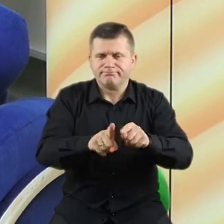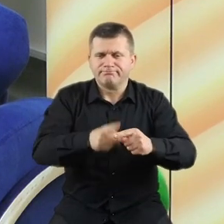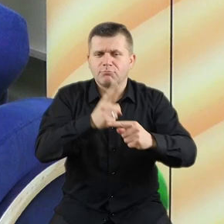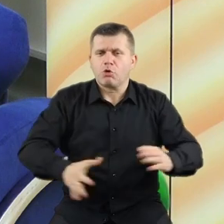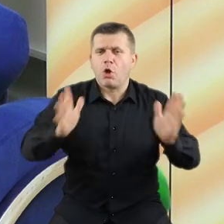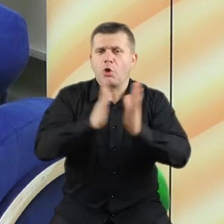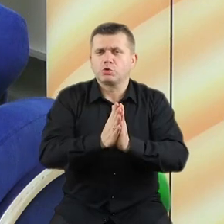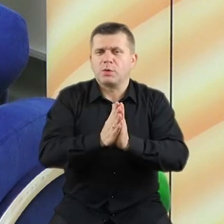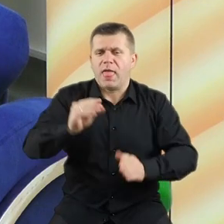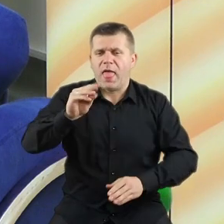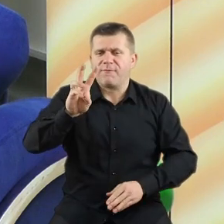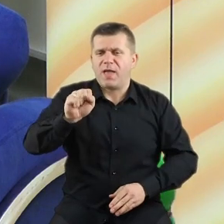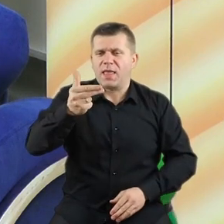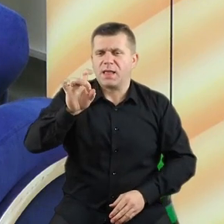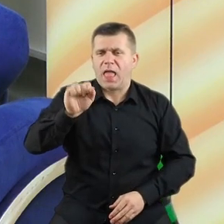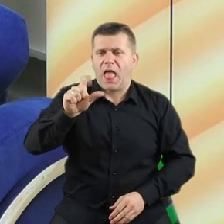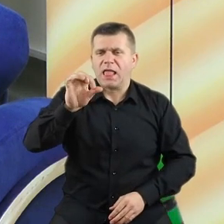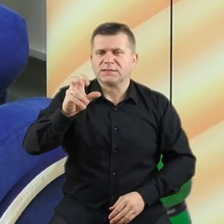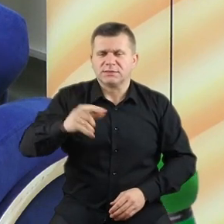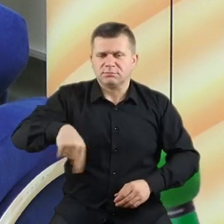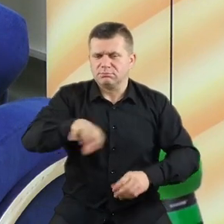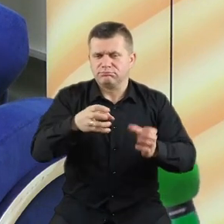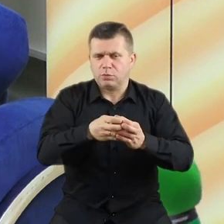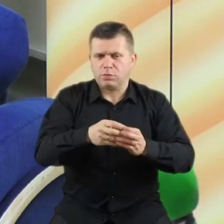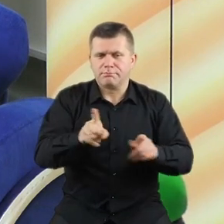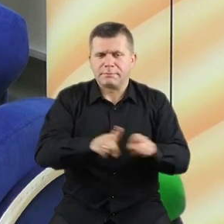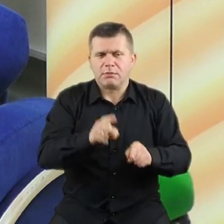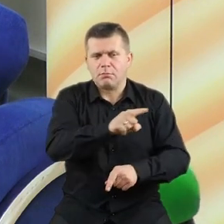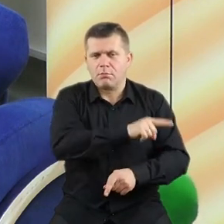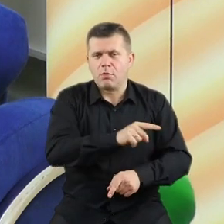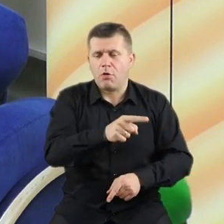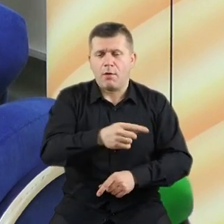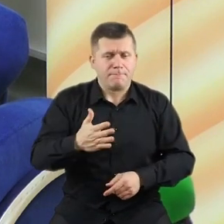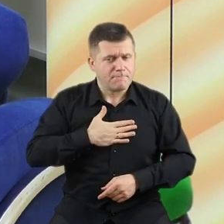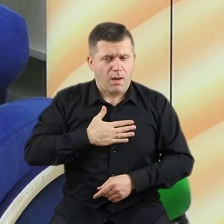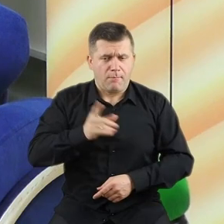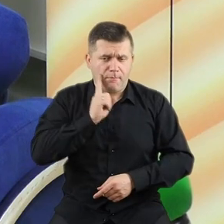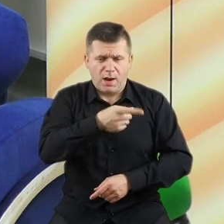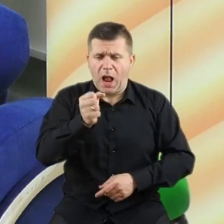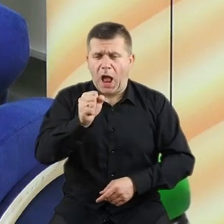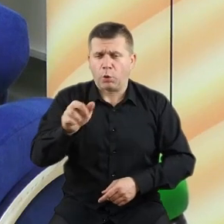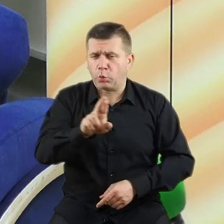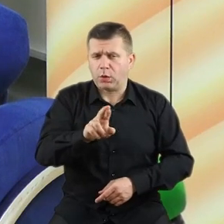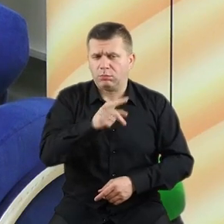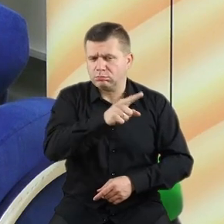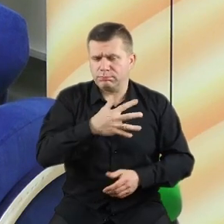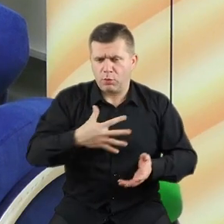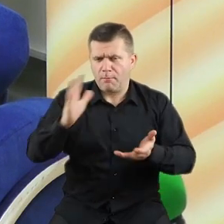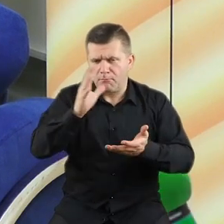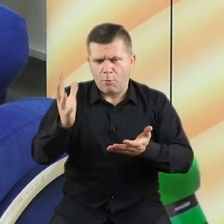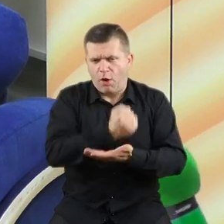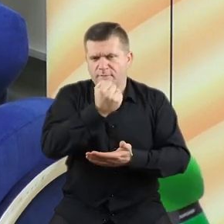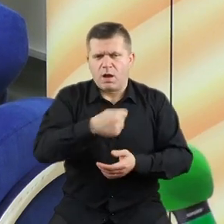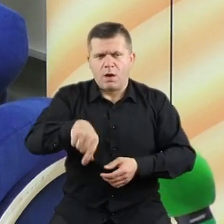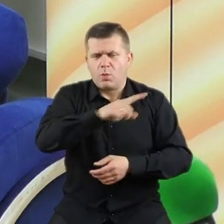samym kościele ewangelickim, w tym samym zborze ewangelickim, w którym ona. I ona mówi, słuchaj, mamy takiego pana Artura, który został porwany